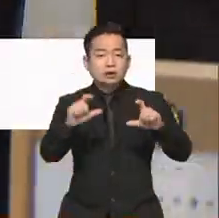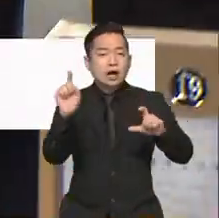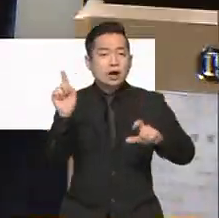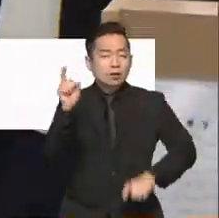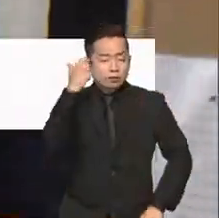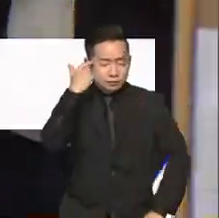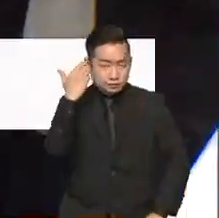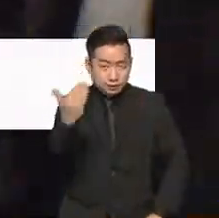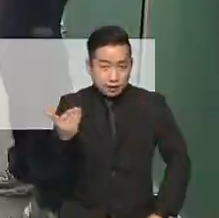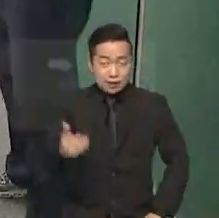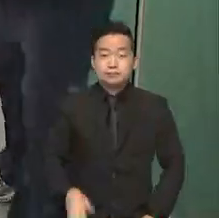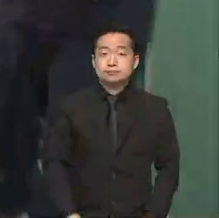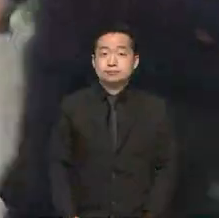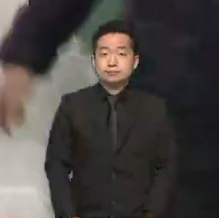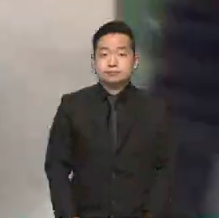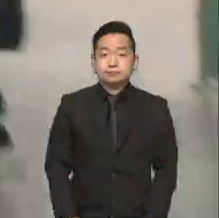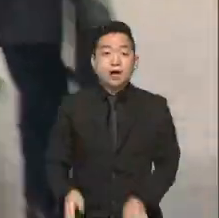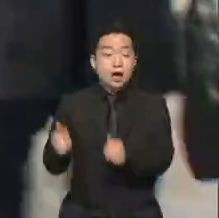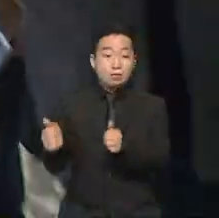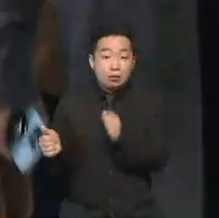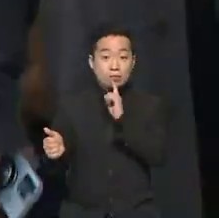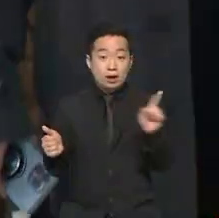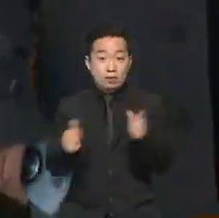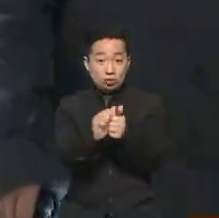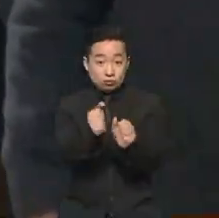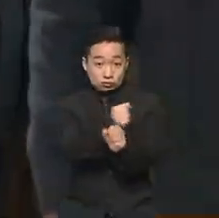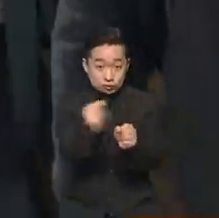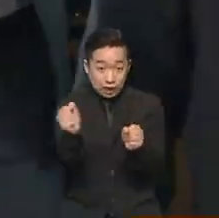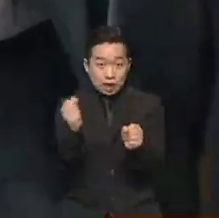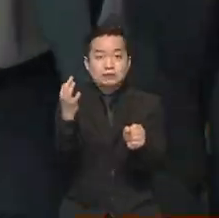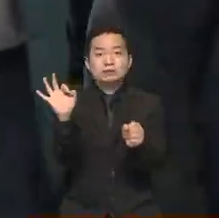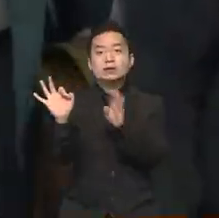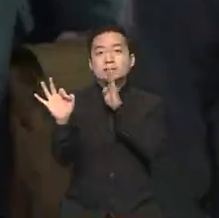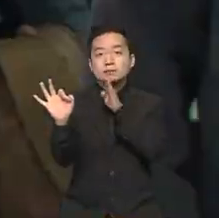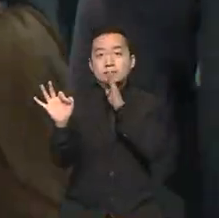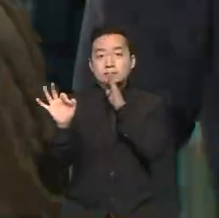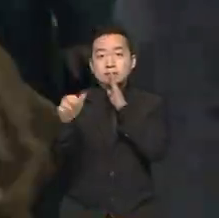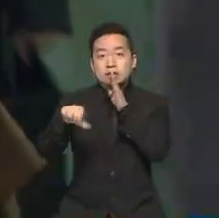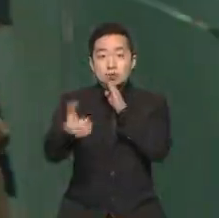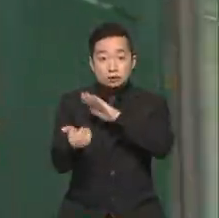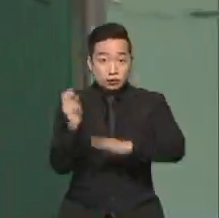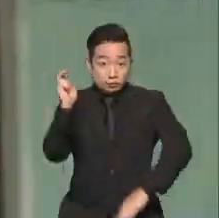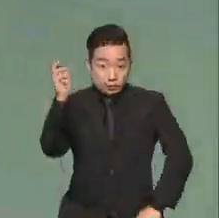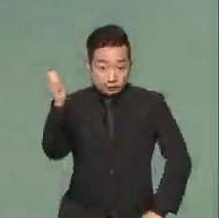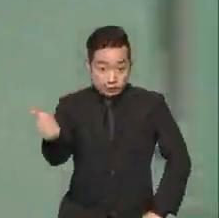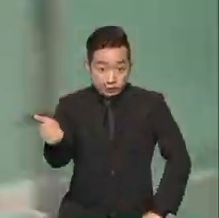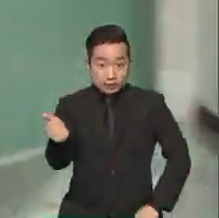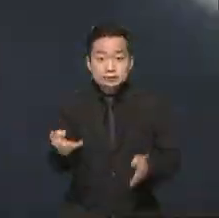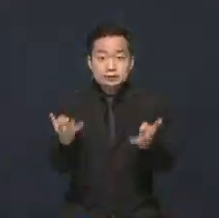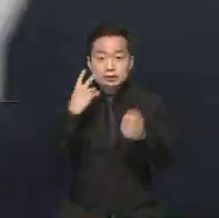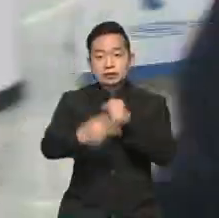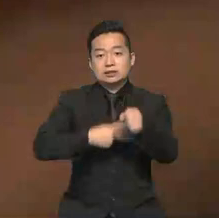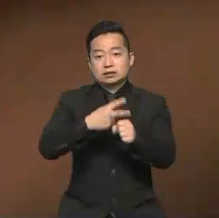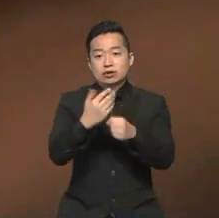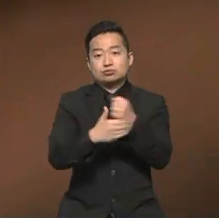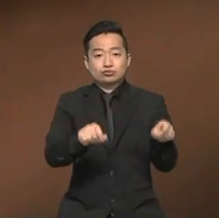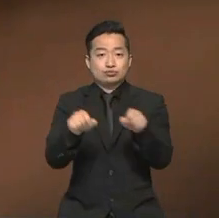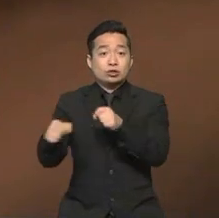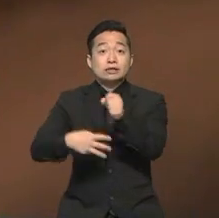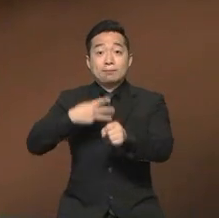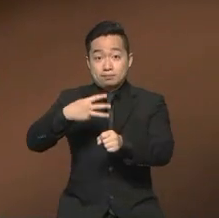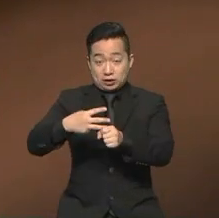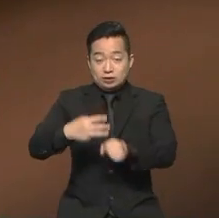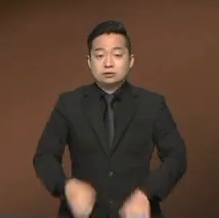예상하십니까? 법원은 주가 조작 사실이 인정된다며 권 전 회장에게 징역 2년에 집행유예 3년.